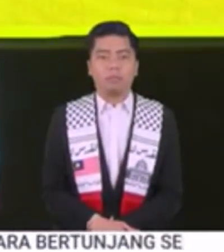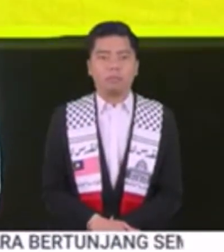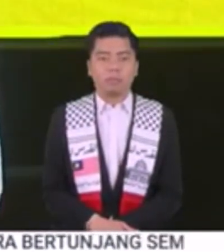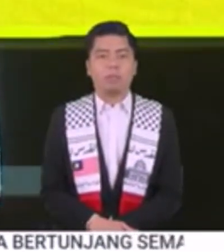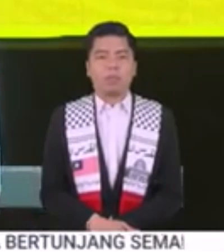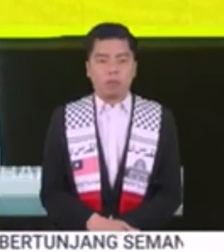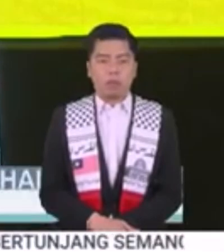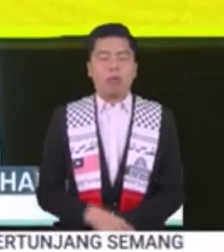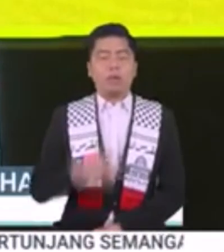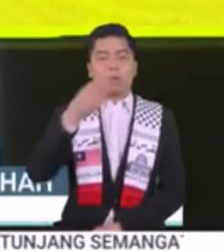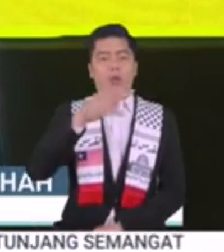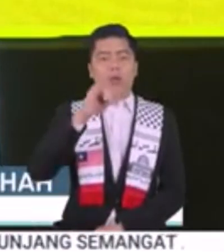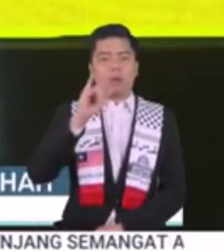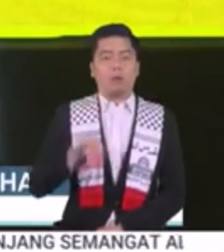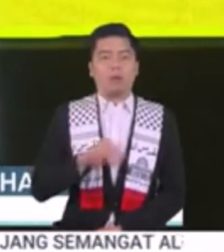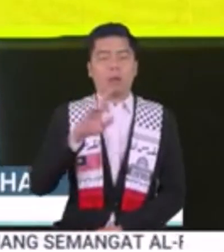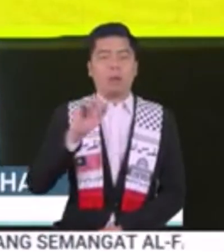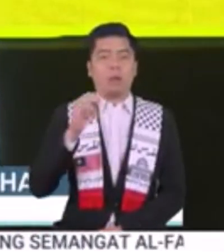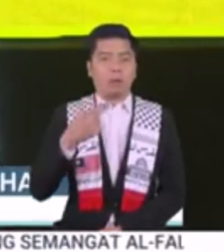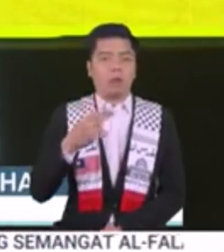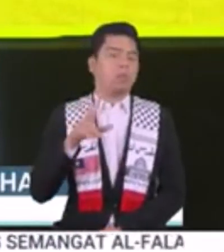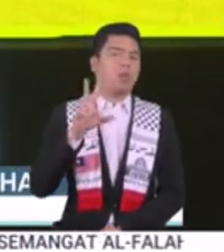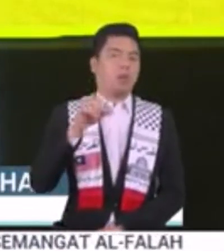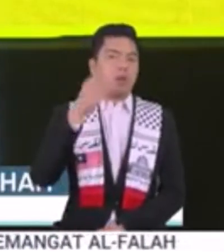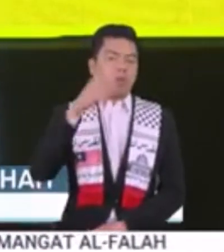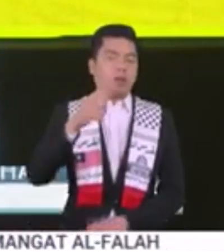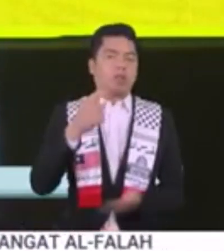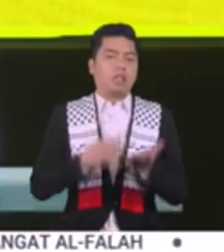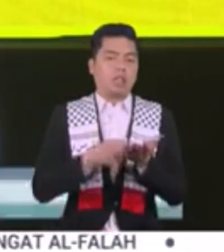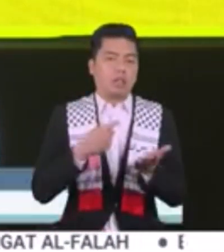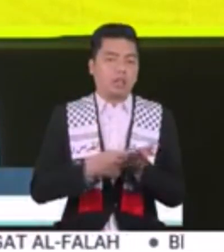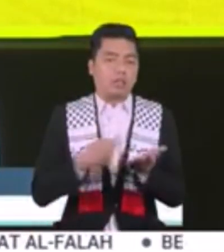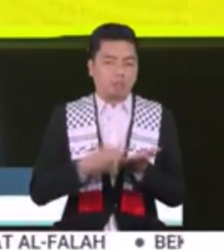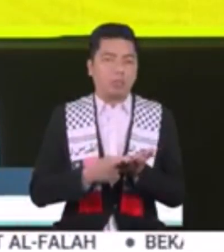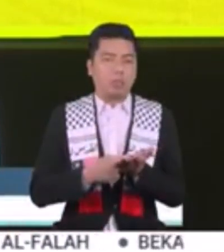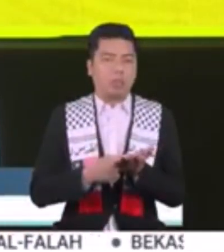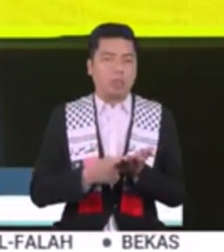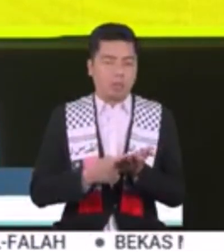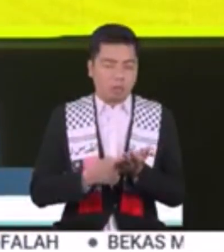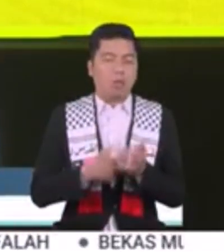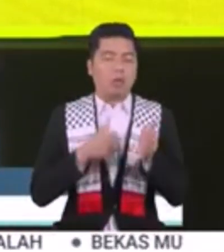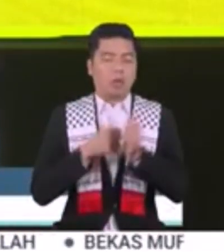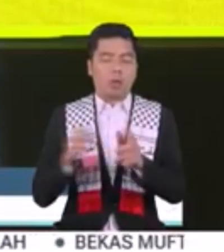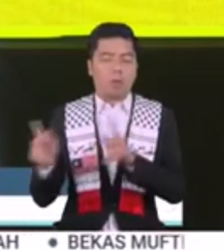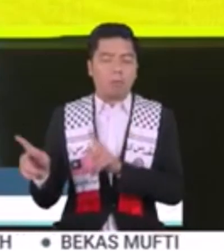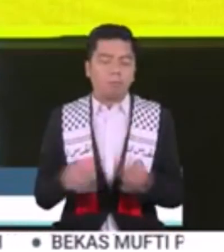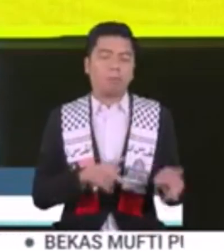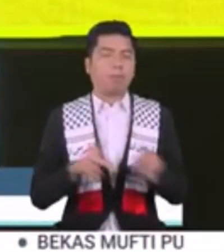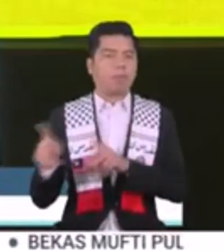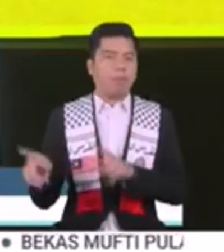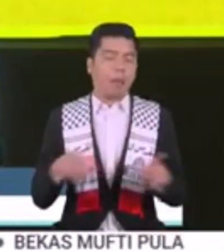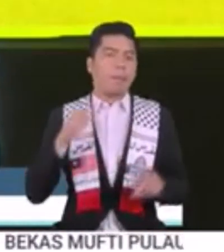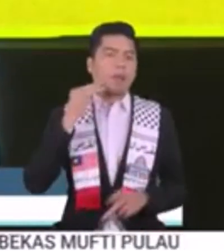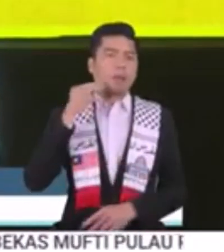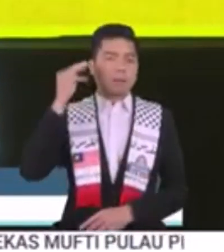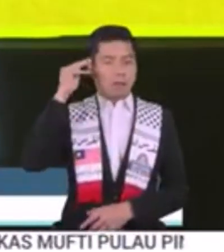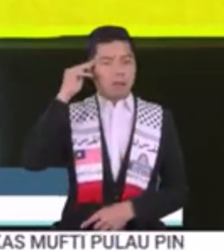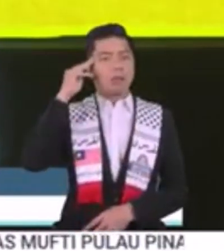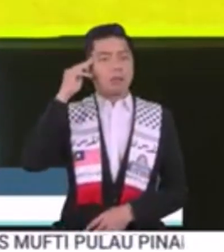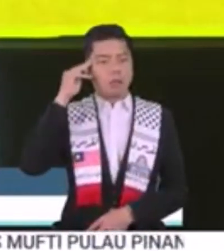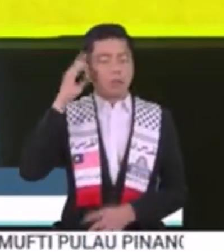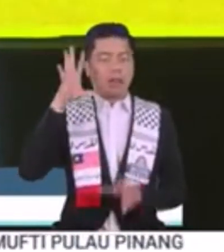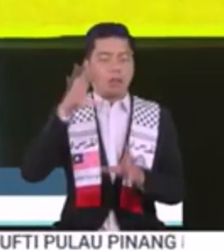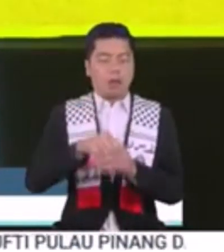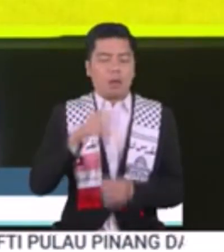Hijrah bukanlah peristiwa yang tiba-tiba melainkan hasil perancangan dan strategi yang matang.